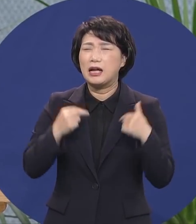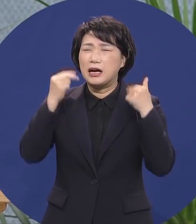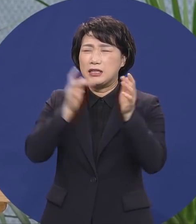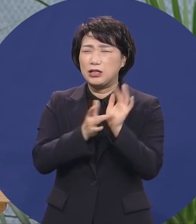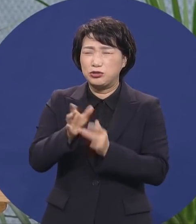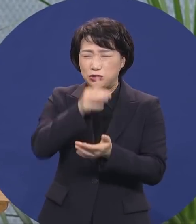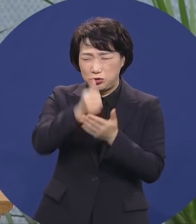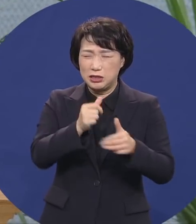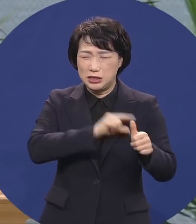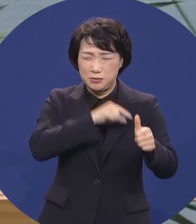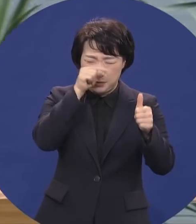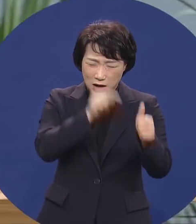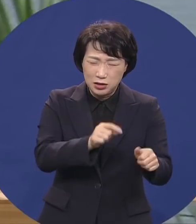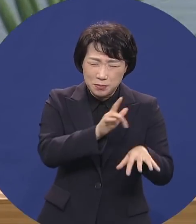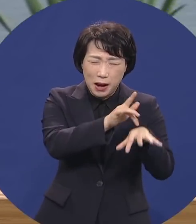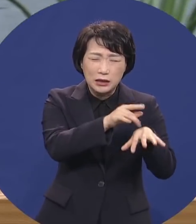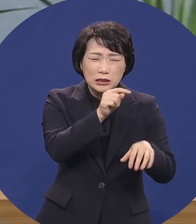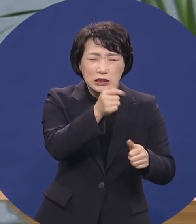시험하는 자요,